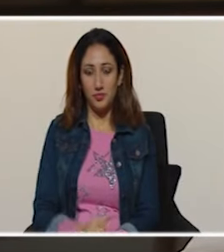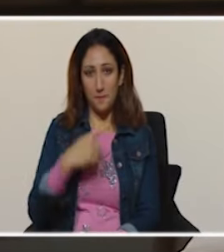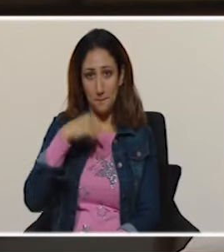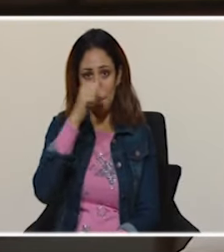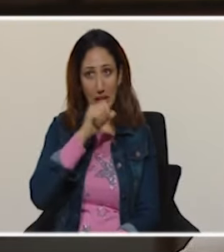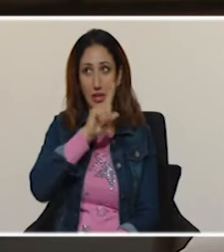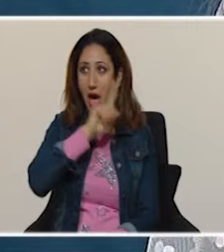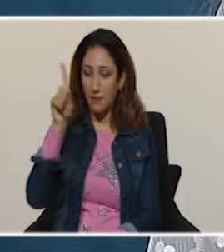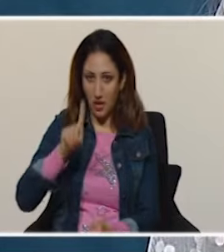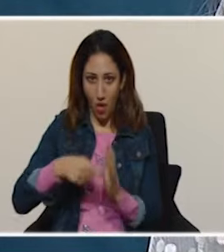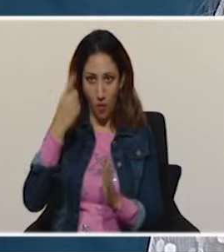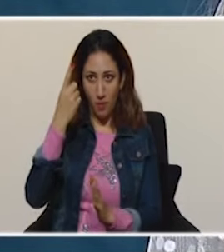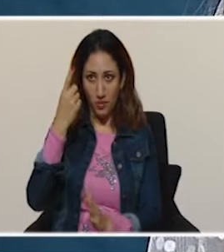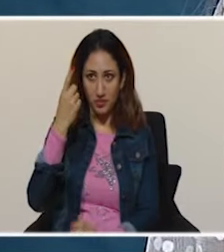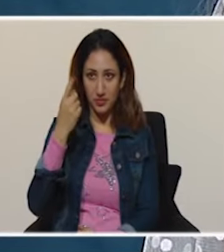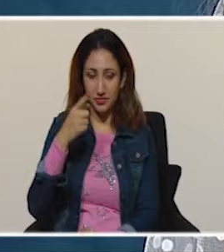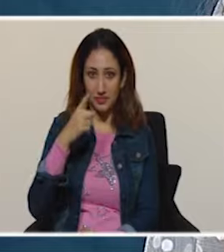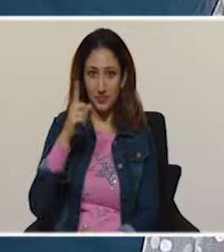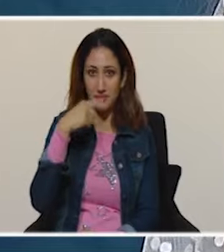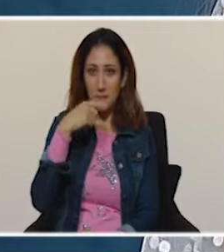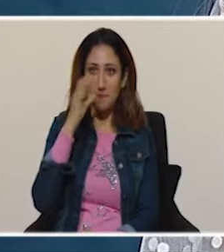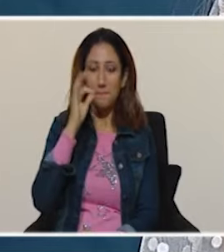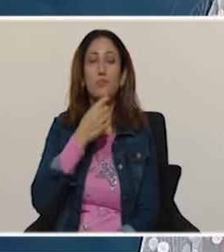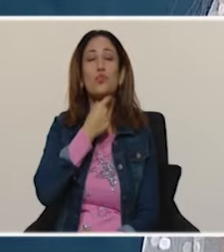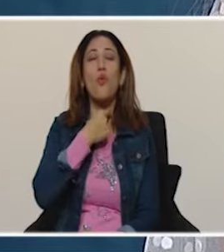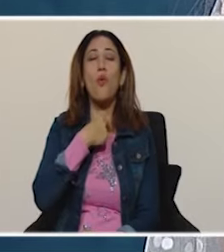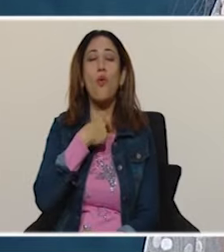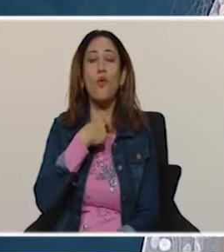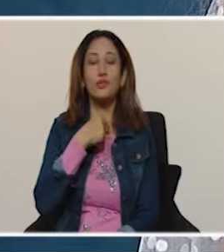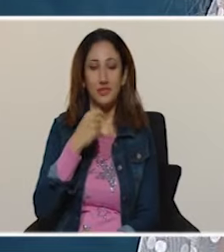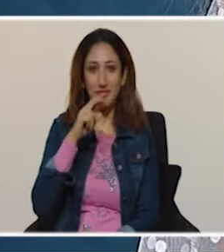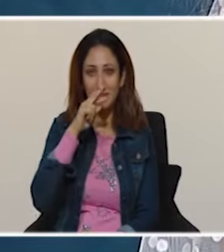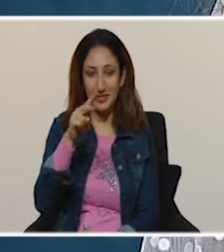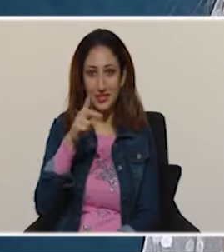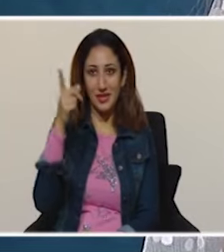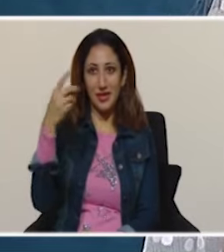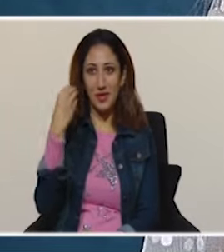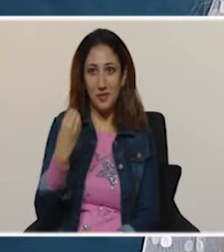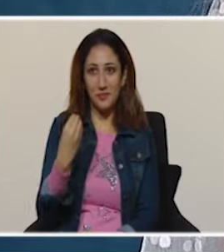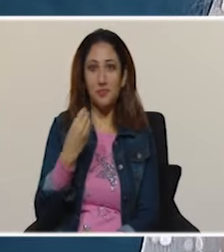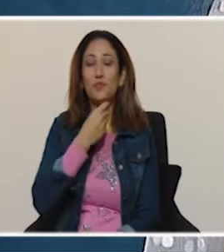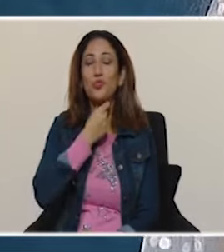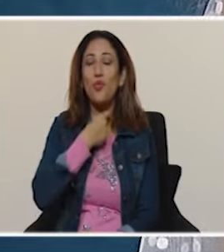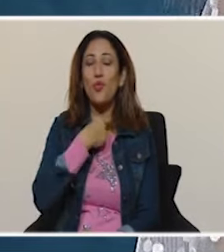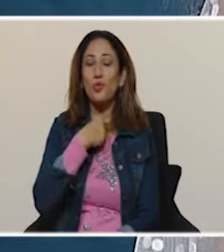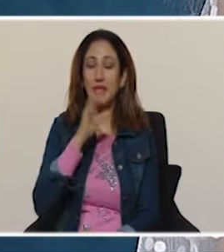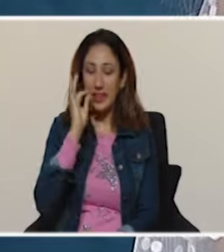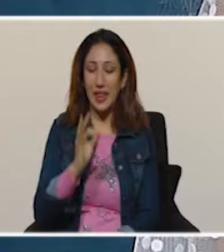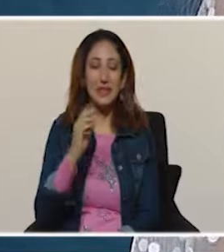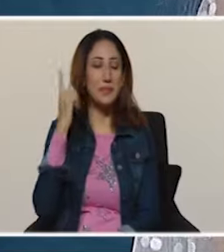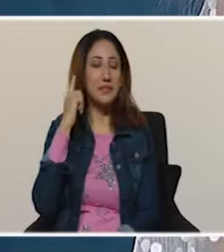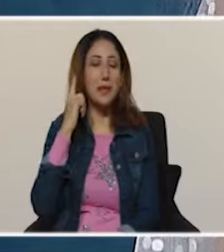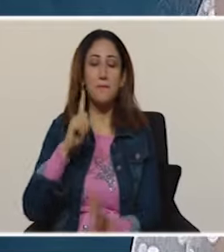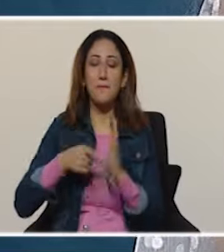أعمل كده يا رزان؟ الدكتور صاحب البحة الرائعة والوقار الجميل بحنجرتك، لازم نسمعك لأول